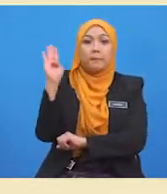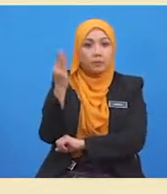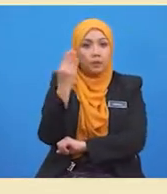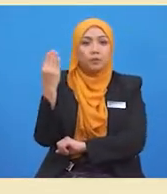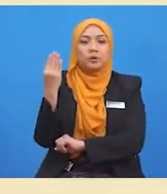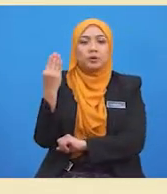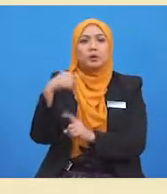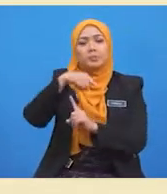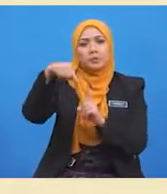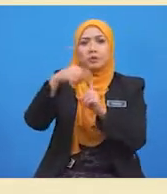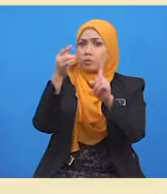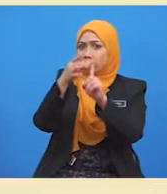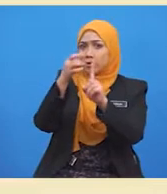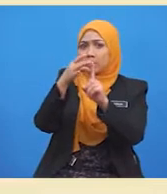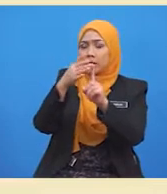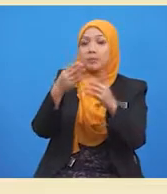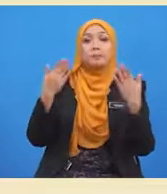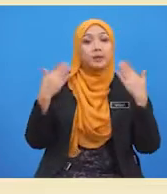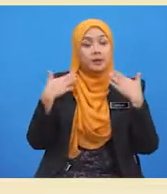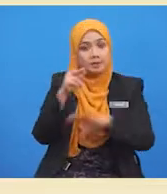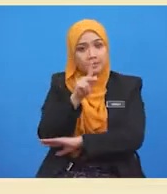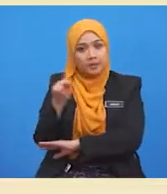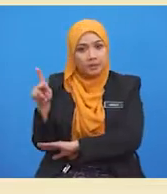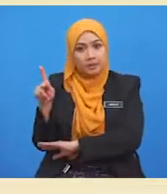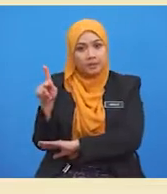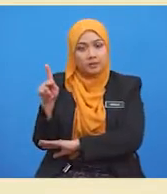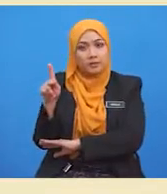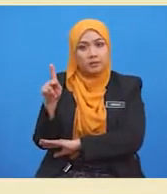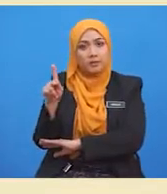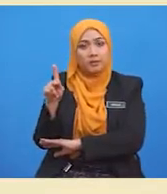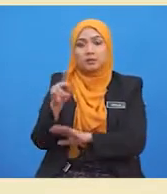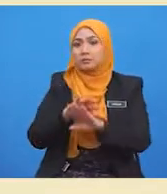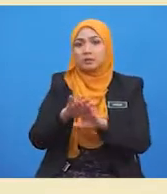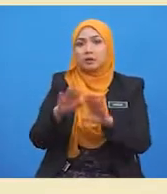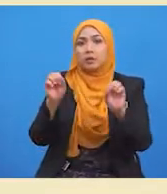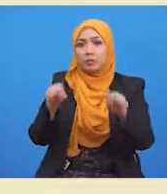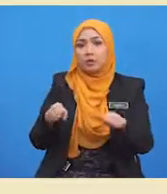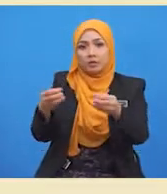ia tidak dapat melalui genogram Mengapa